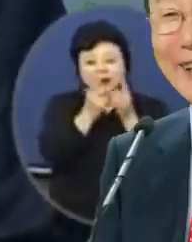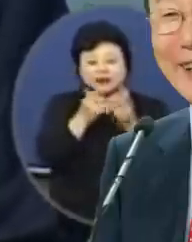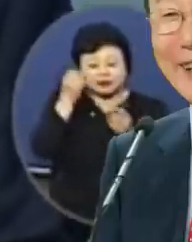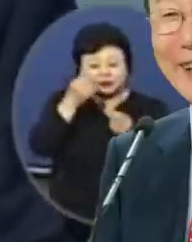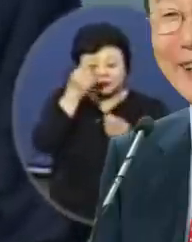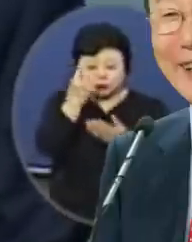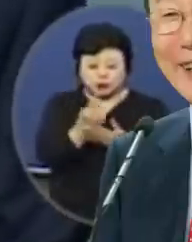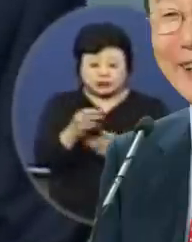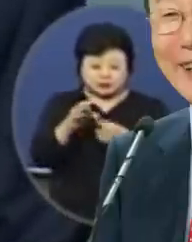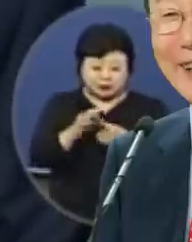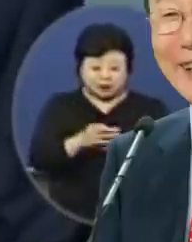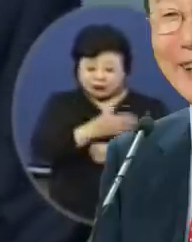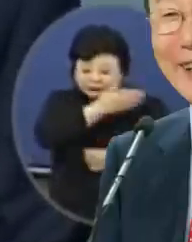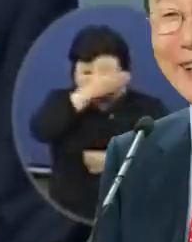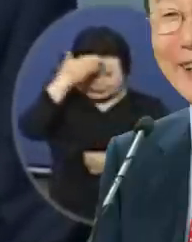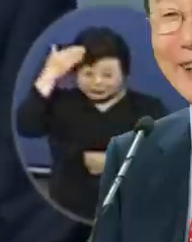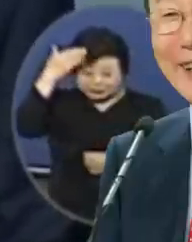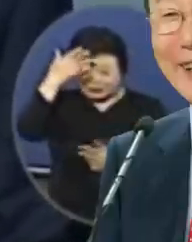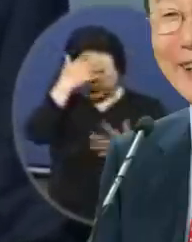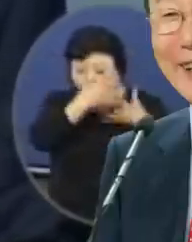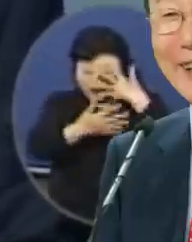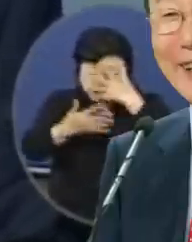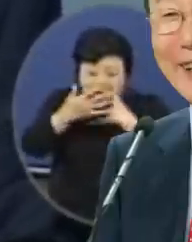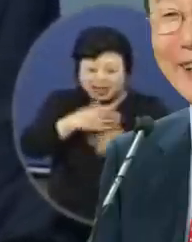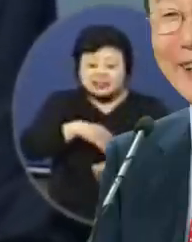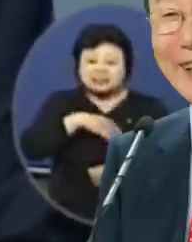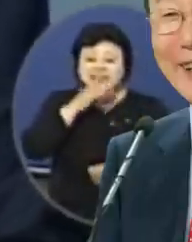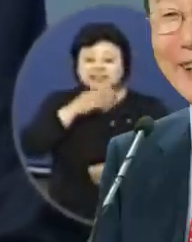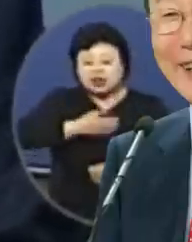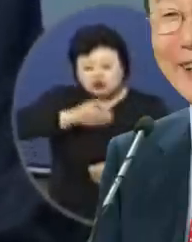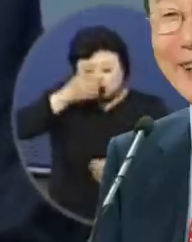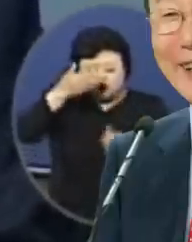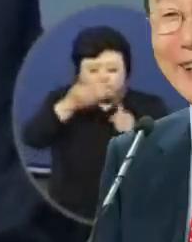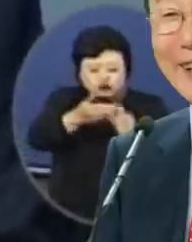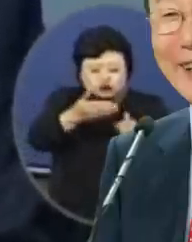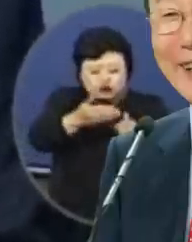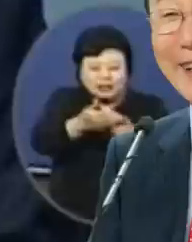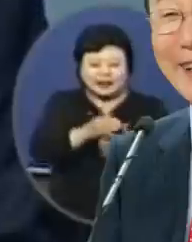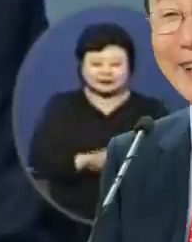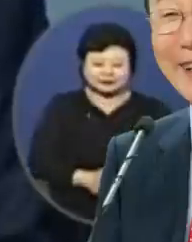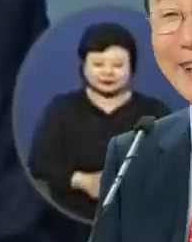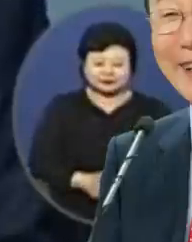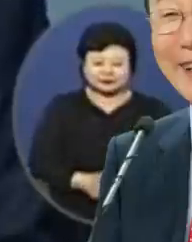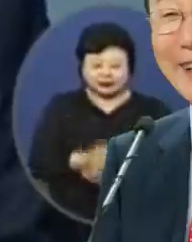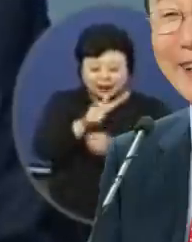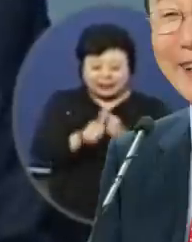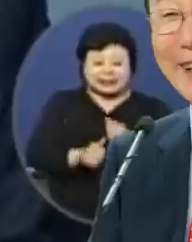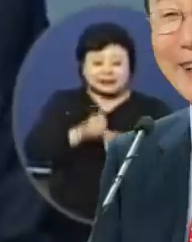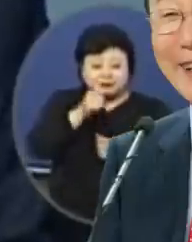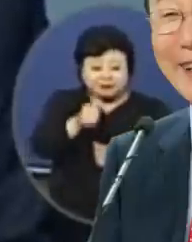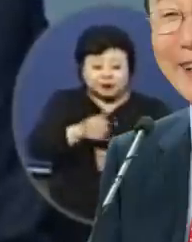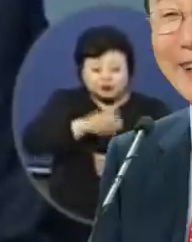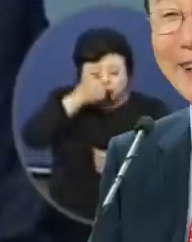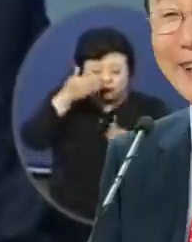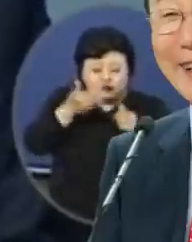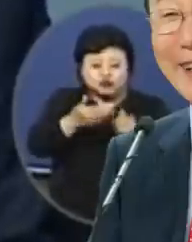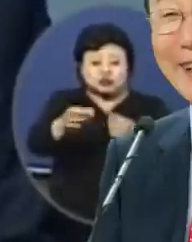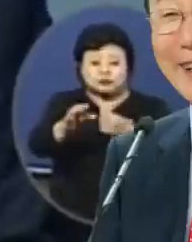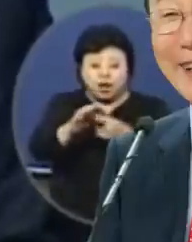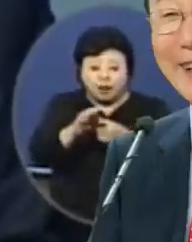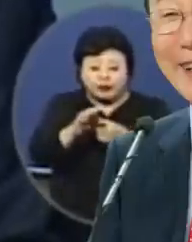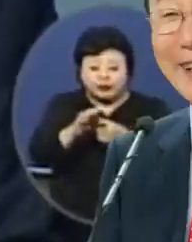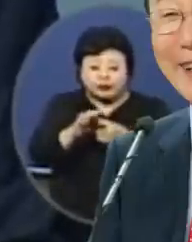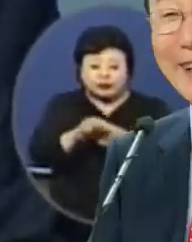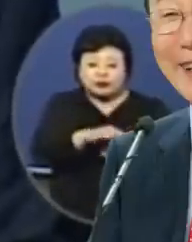성령이 오시면 젊은이에게는 환상을, 늙은이에게는 꿈을 꾸게 한다고 말한 것입니다. 하나님이 꿈을 주시면